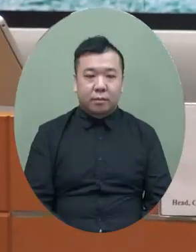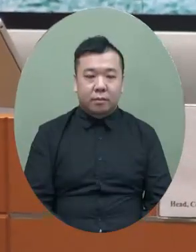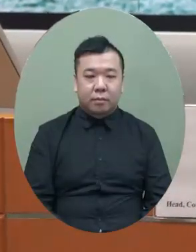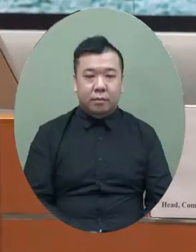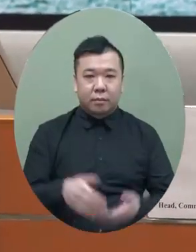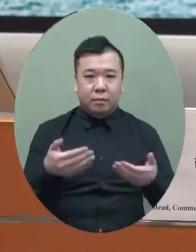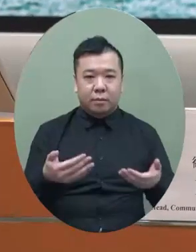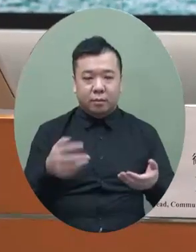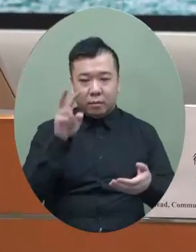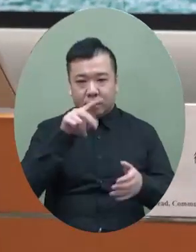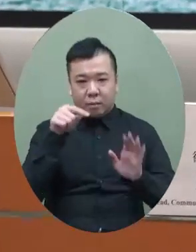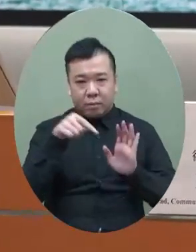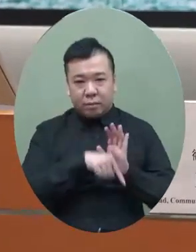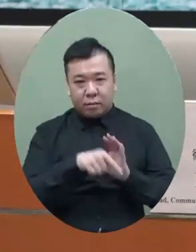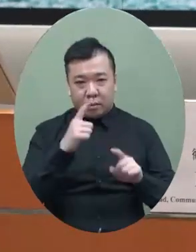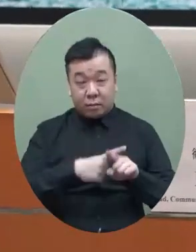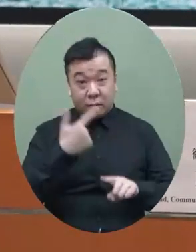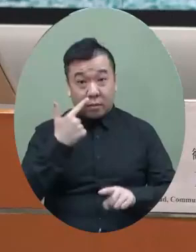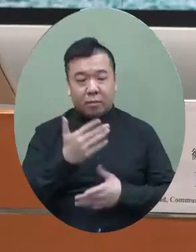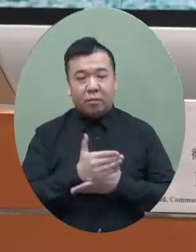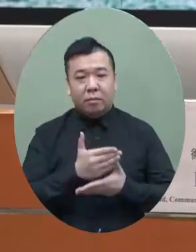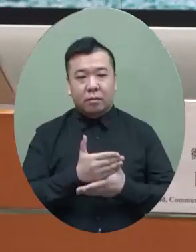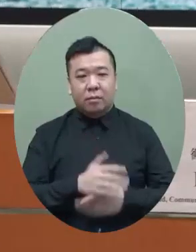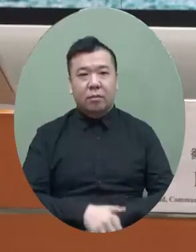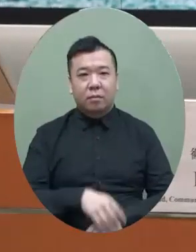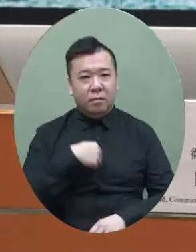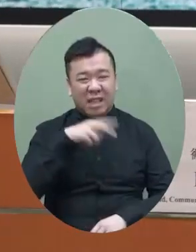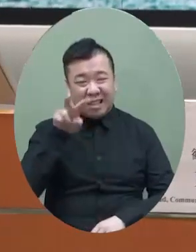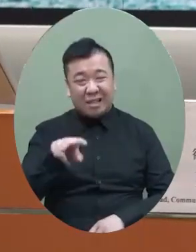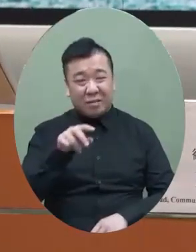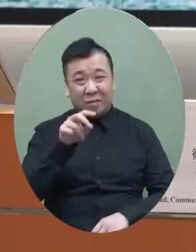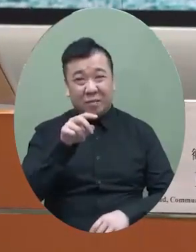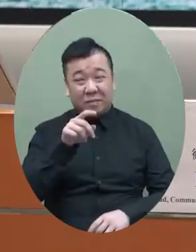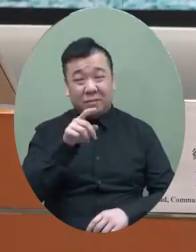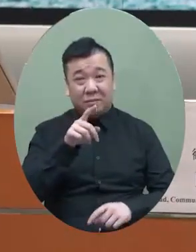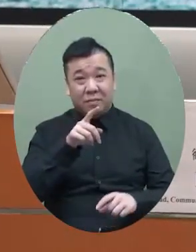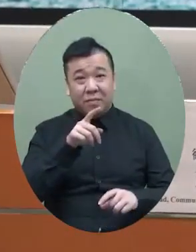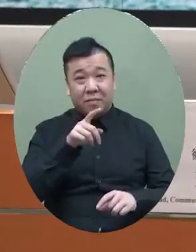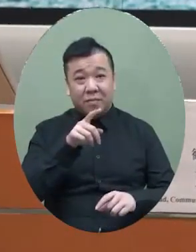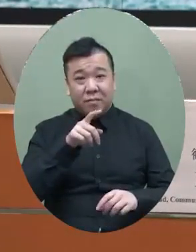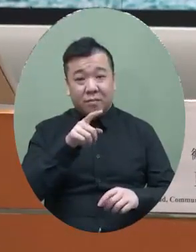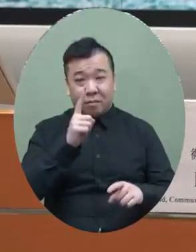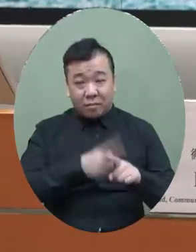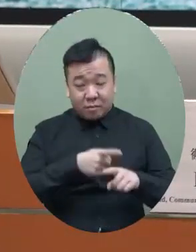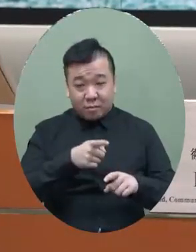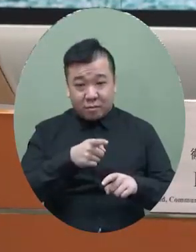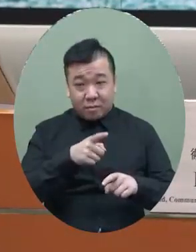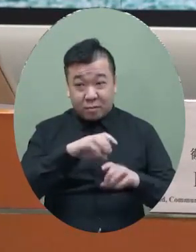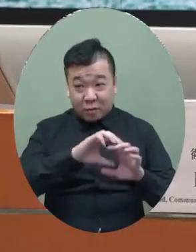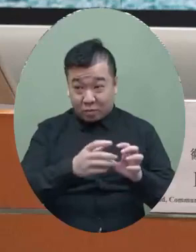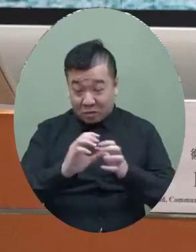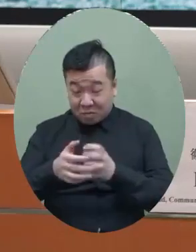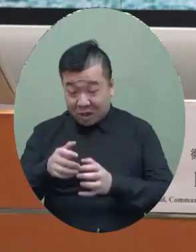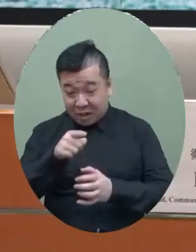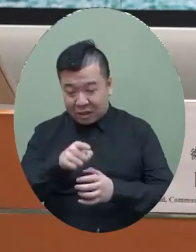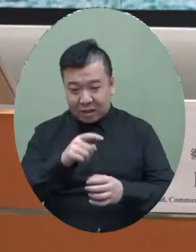今日個個案數字就唔係話太多啦，咁所以就睇唔到話有幾多係即係認真係組群，即